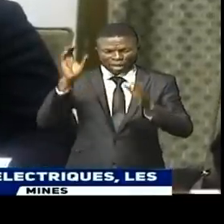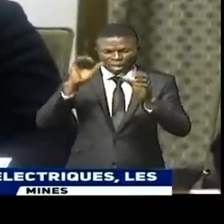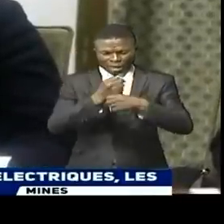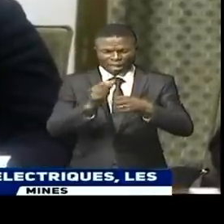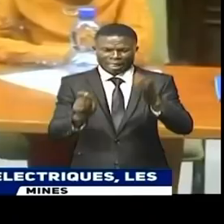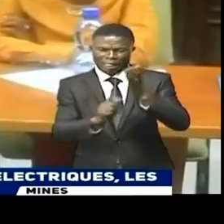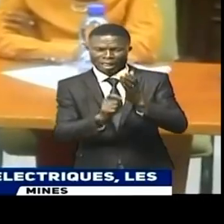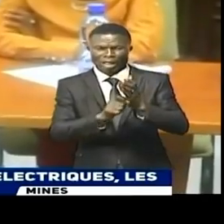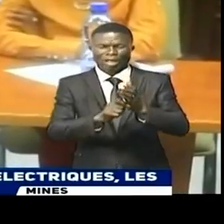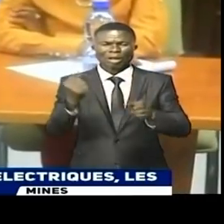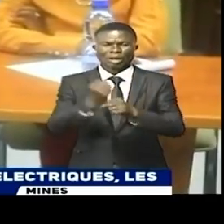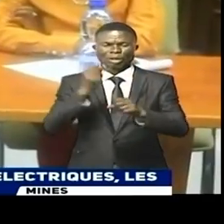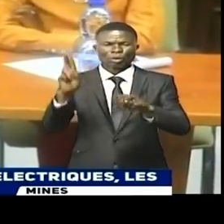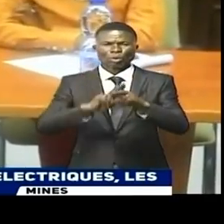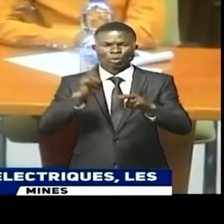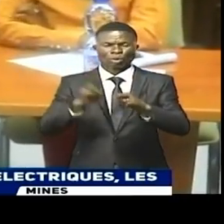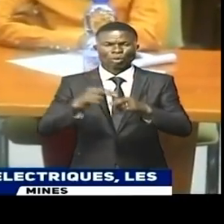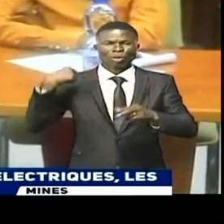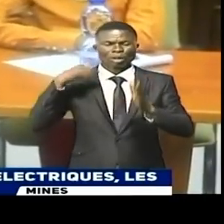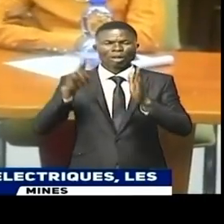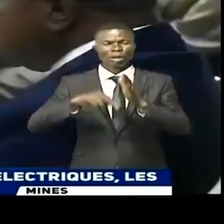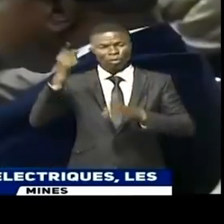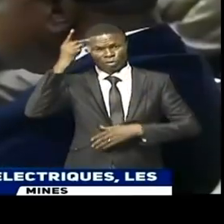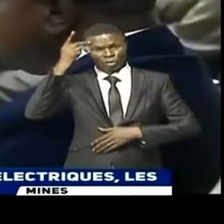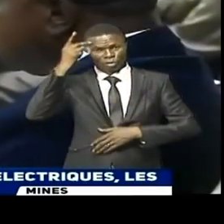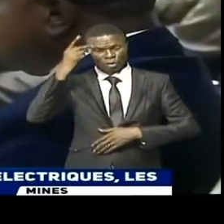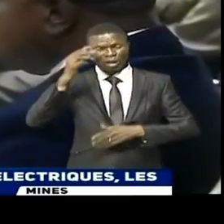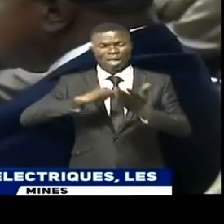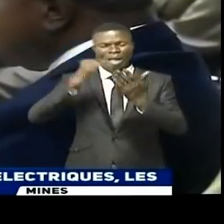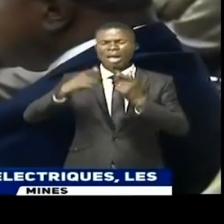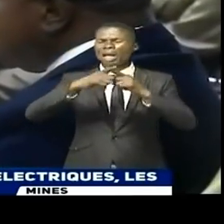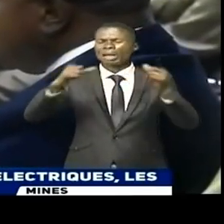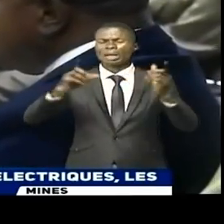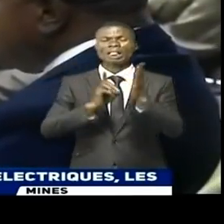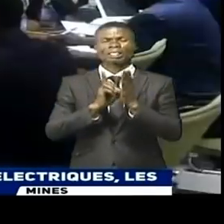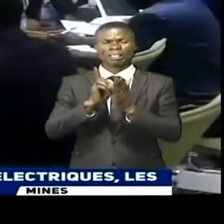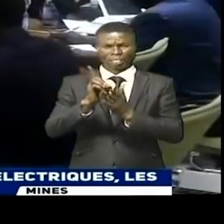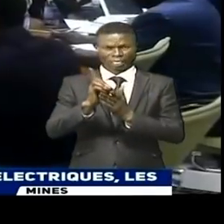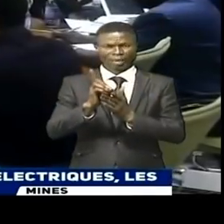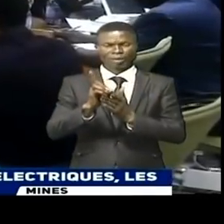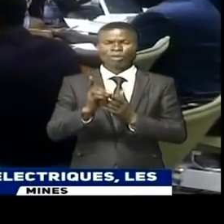pour l'application par le gouvernement central bc gros projets de développement